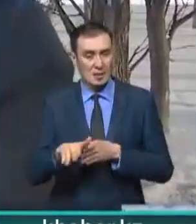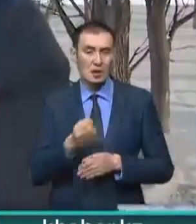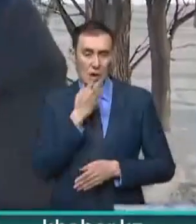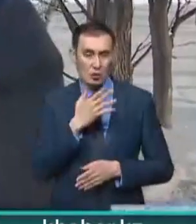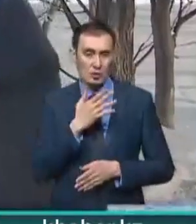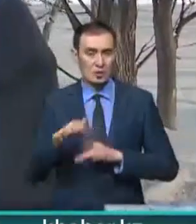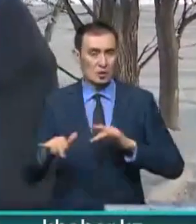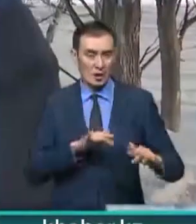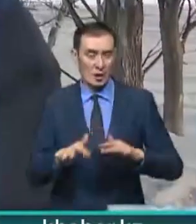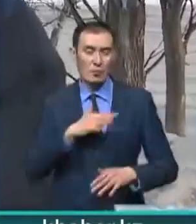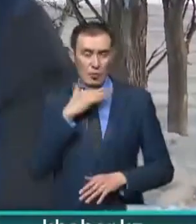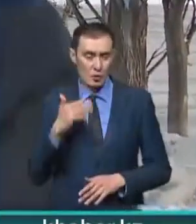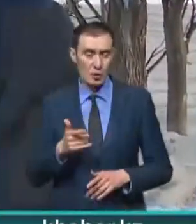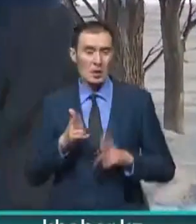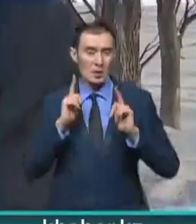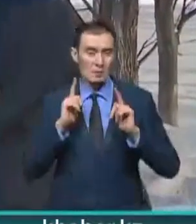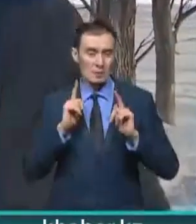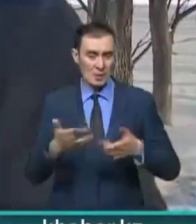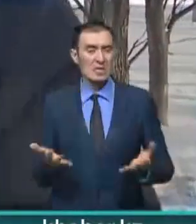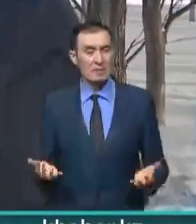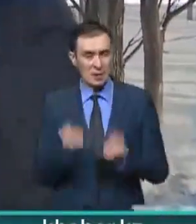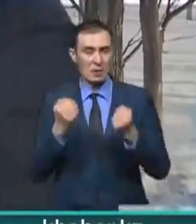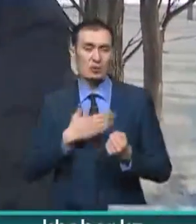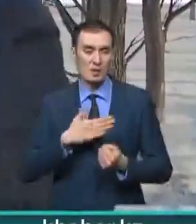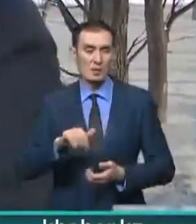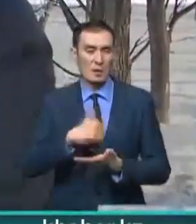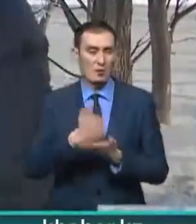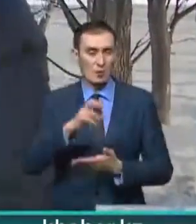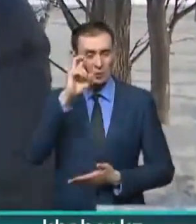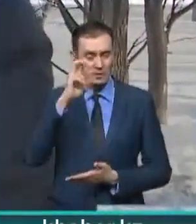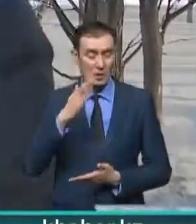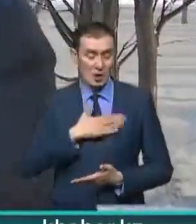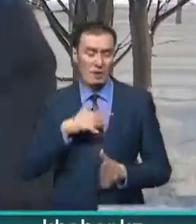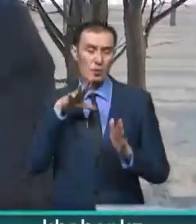Многие поддерживают нашего президента, и я в том числе.